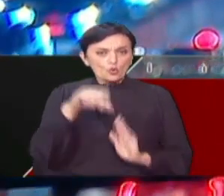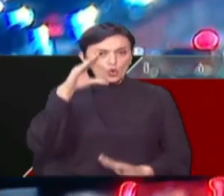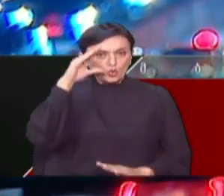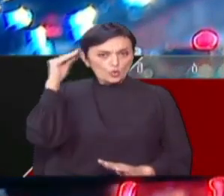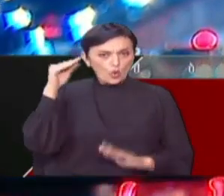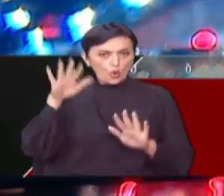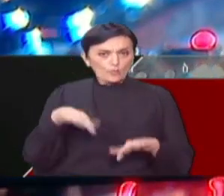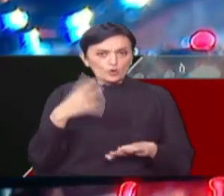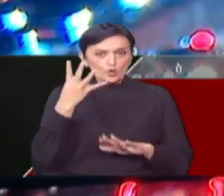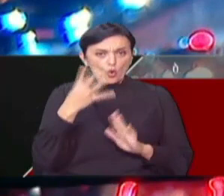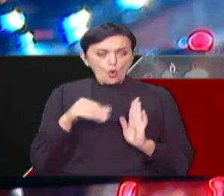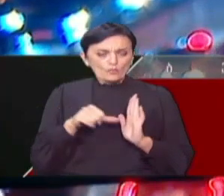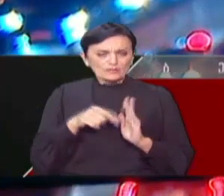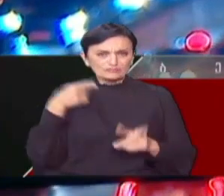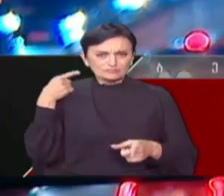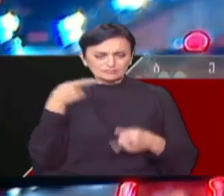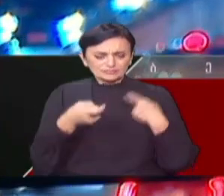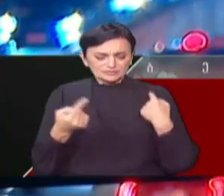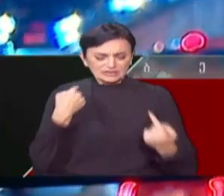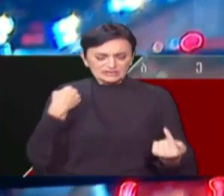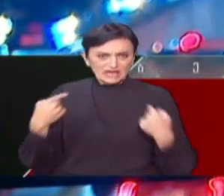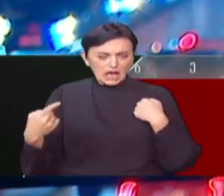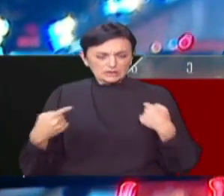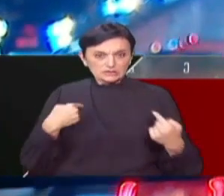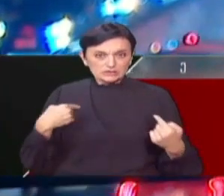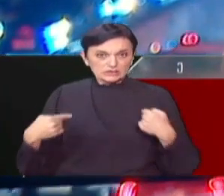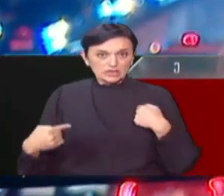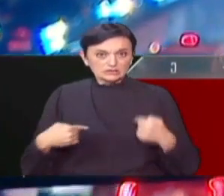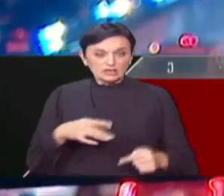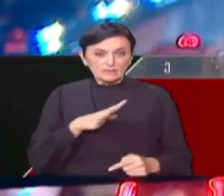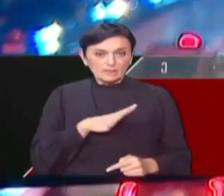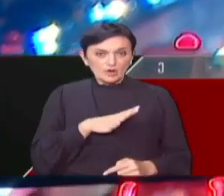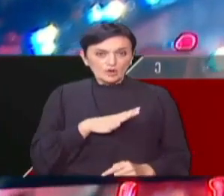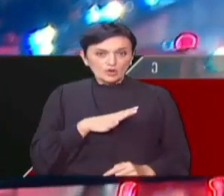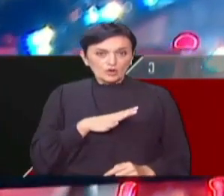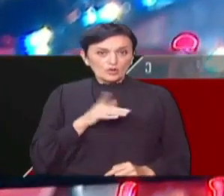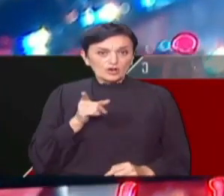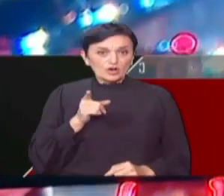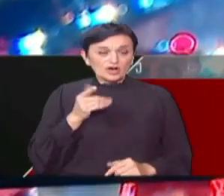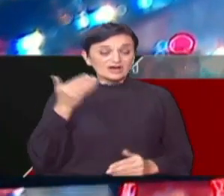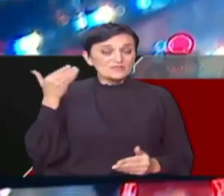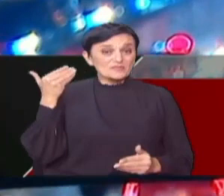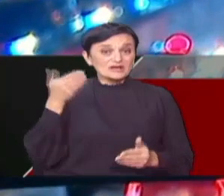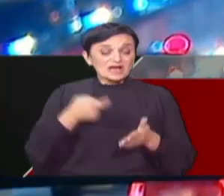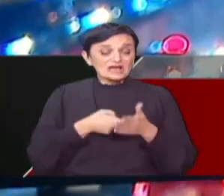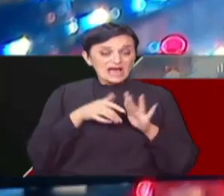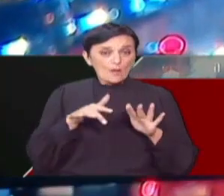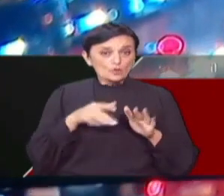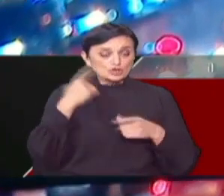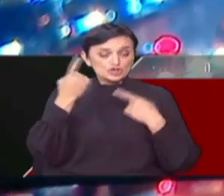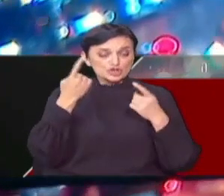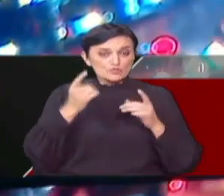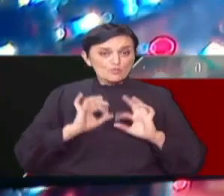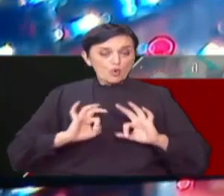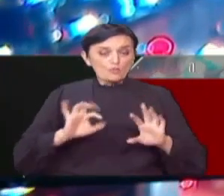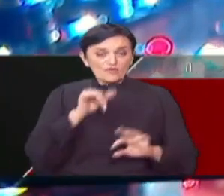ქობულეთში, 46 ცეცხლნასროლი დაზიანება ჰქონდა მას მიყენებული. მაშინდელი გამოძიება ავრცელებდა